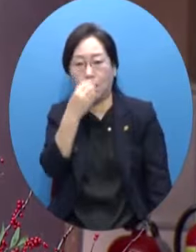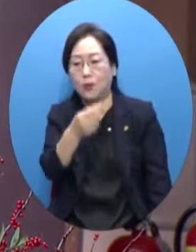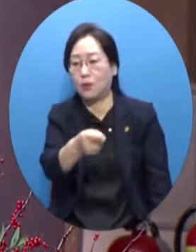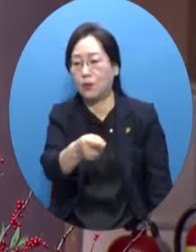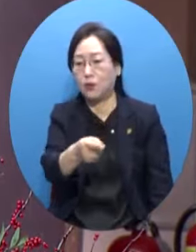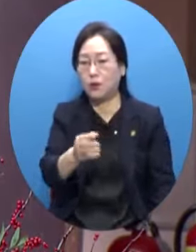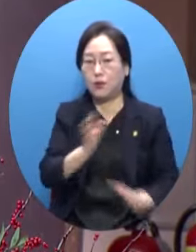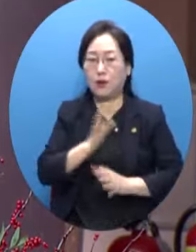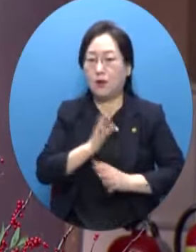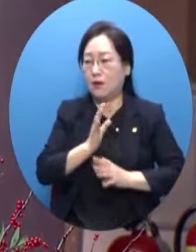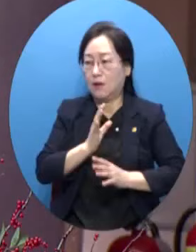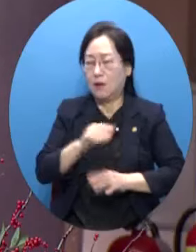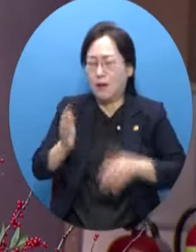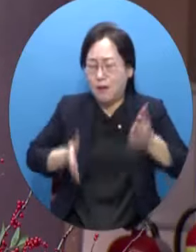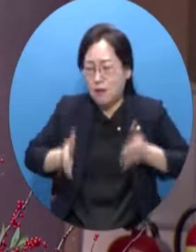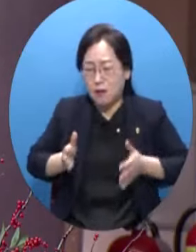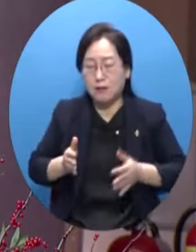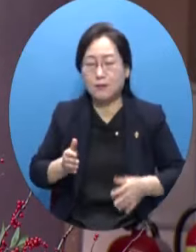놀래 뛰어와서